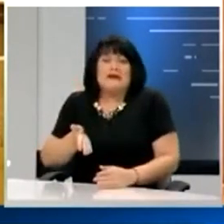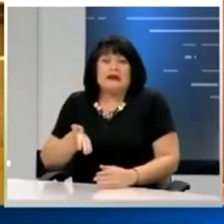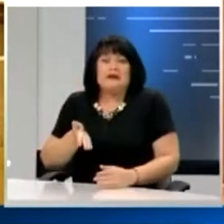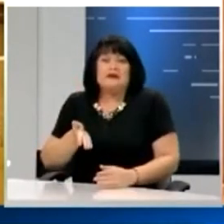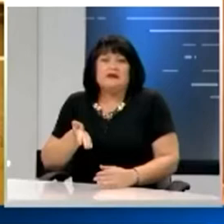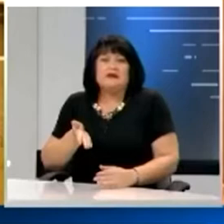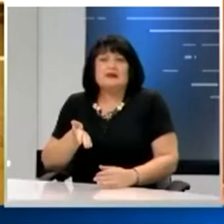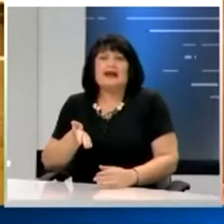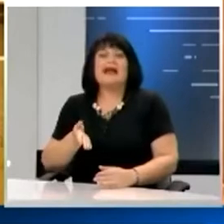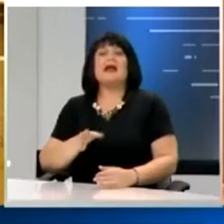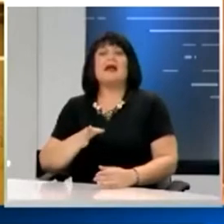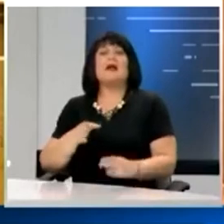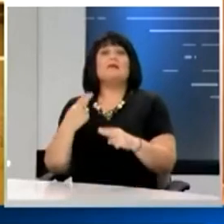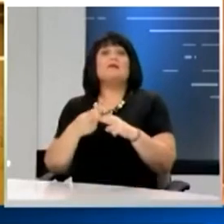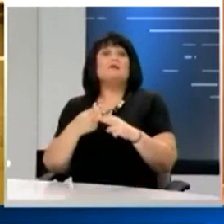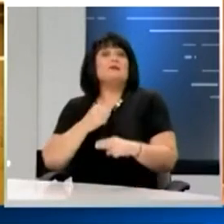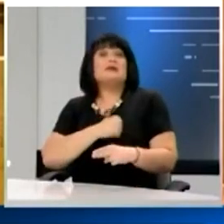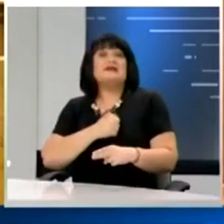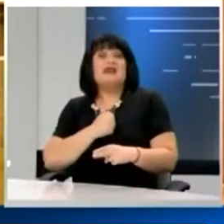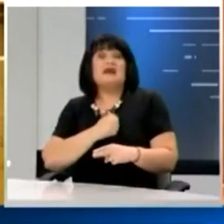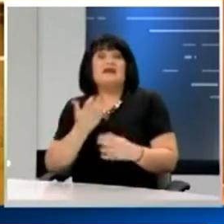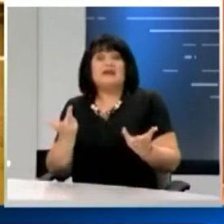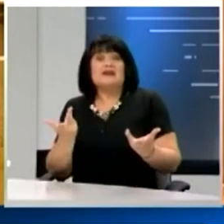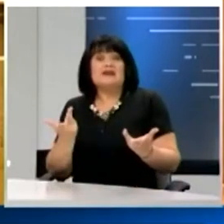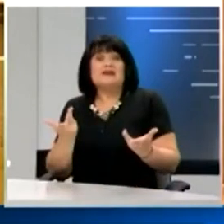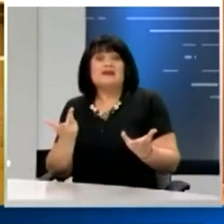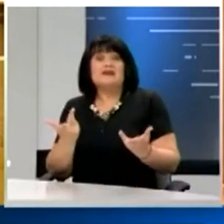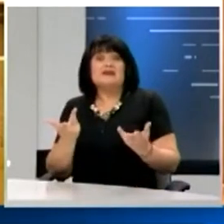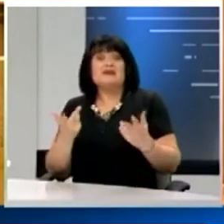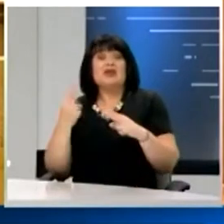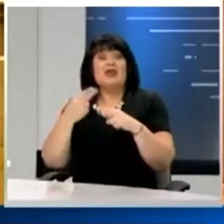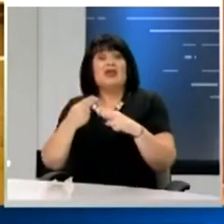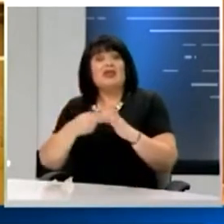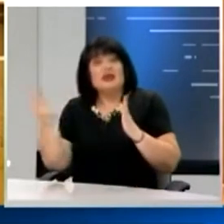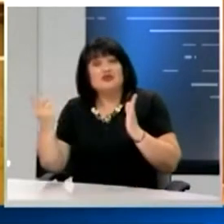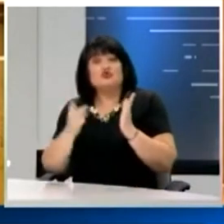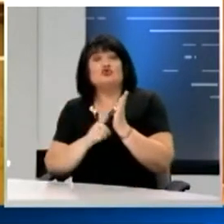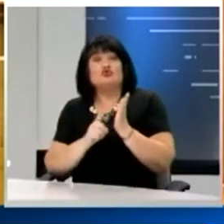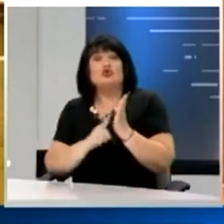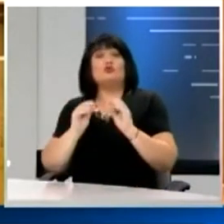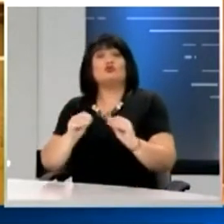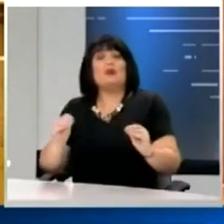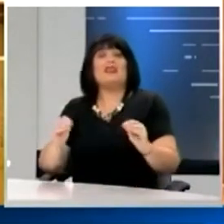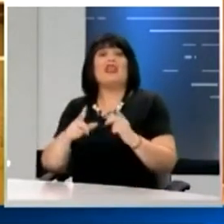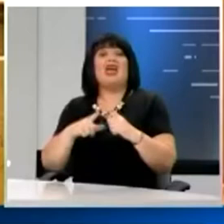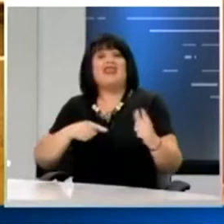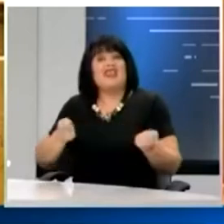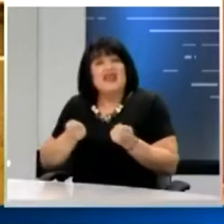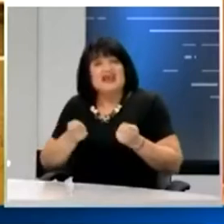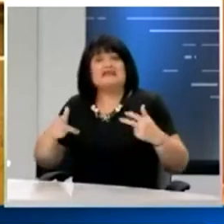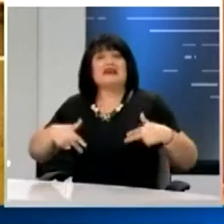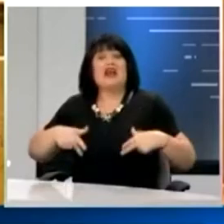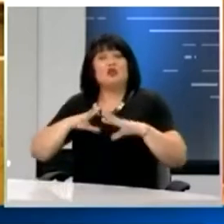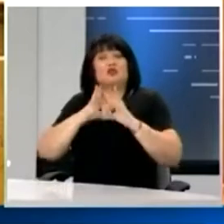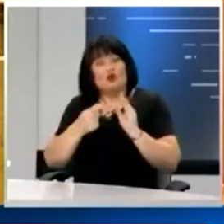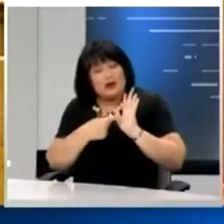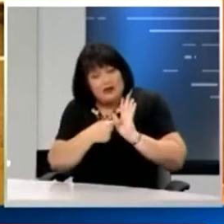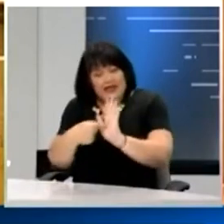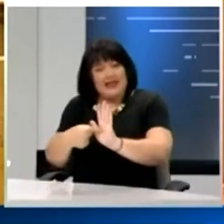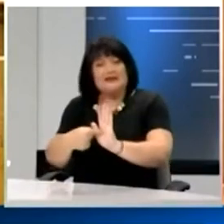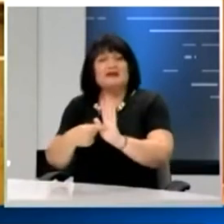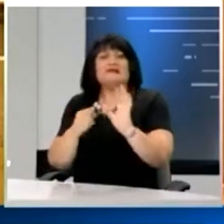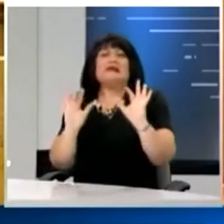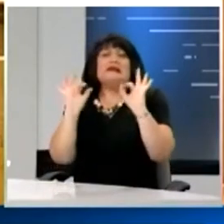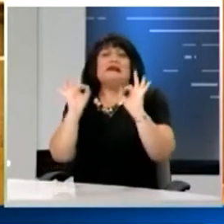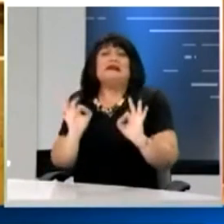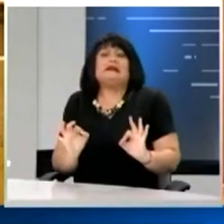σηματοδοτήσετε τις πραγματικές σας αρχές όσον αφορά θεσμούς, το κράτος, τη διοίκηση ή την παιδεία. Και τι σηματοδοτήσατε?